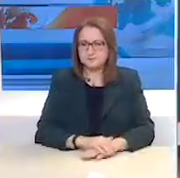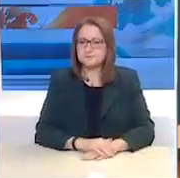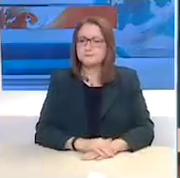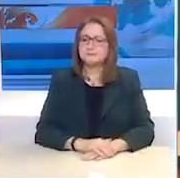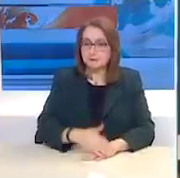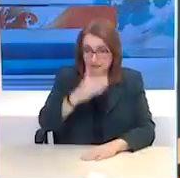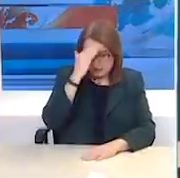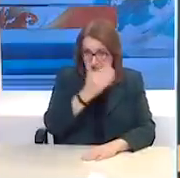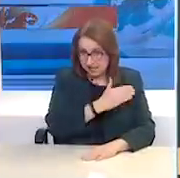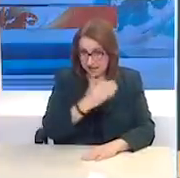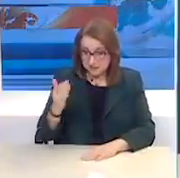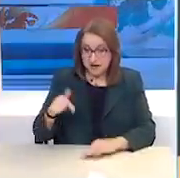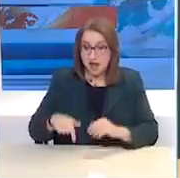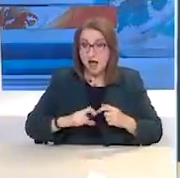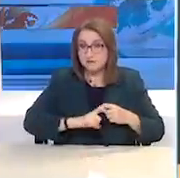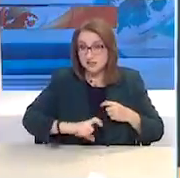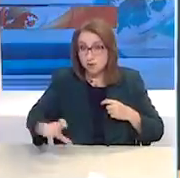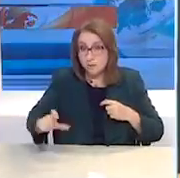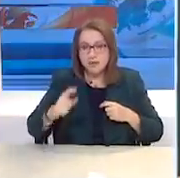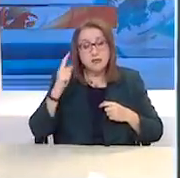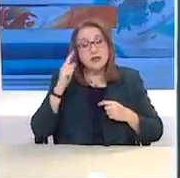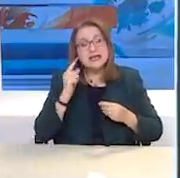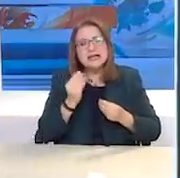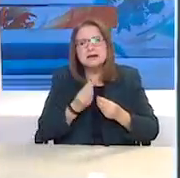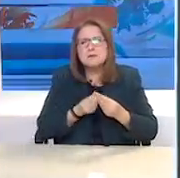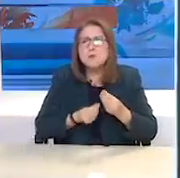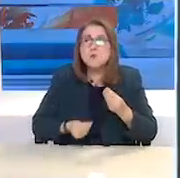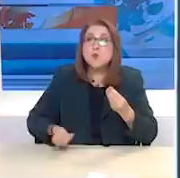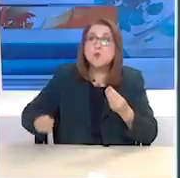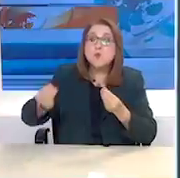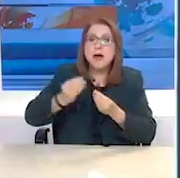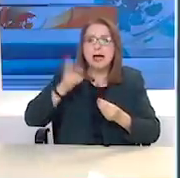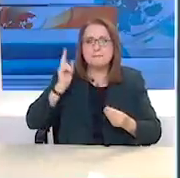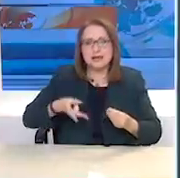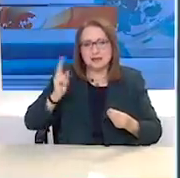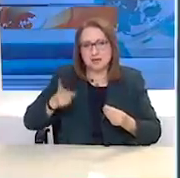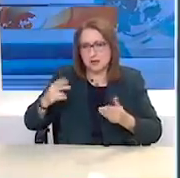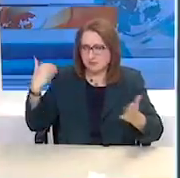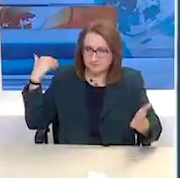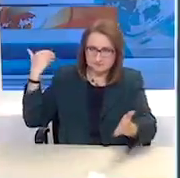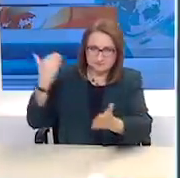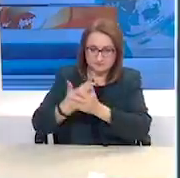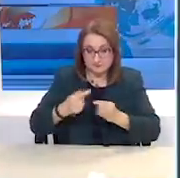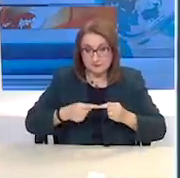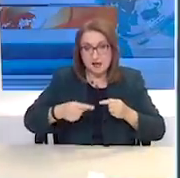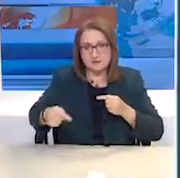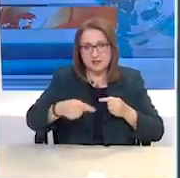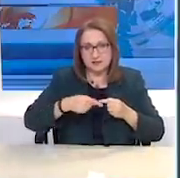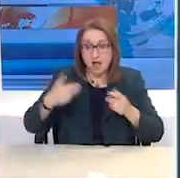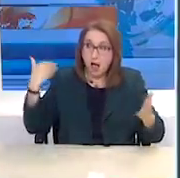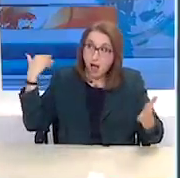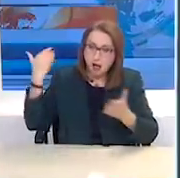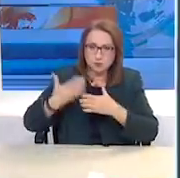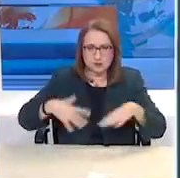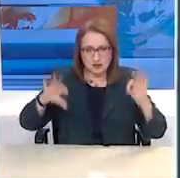Διανύουμε μια εξαιρετικά κρίσιμη εβδομάδα, την πιο κρίσιμη της προσπάθειάς μας. Και πρέπει να είναι ξεκάθαρο ότι οι επιλογές μας στις επόμενες μέρες